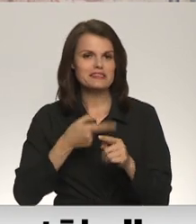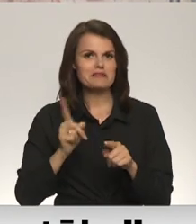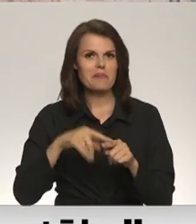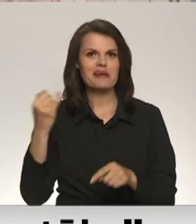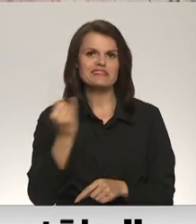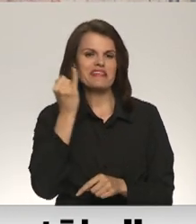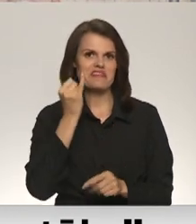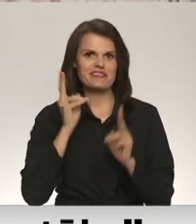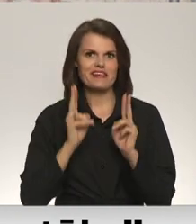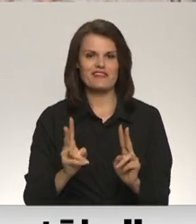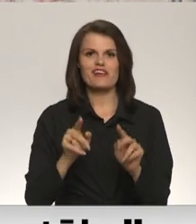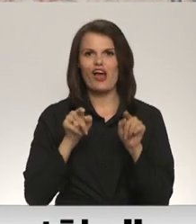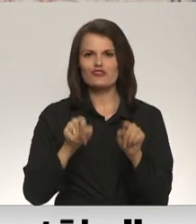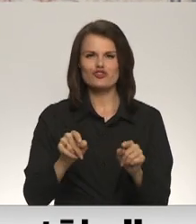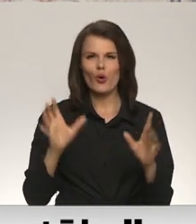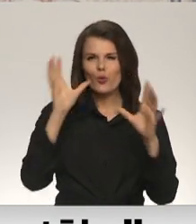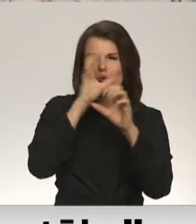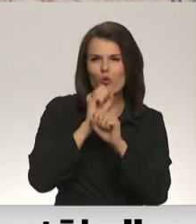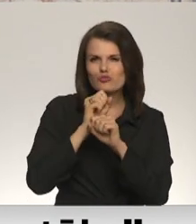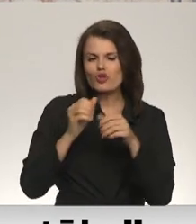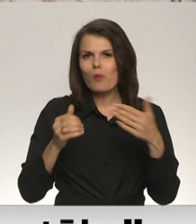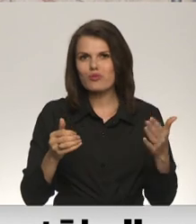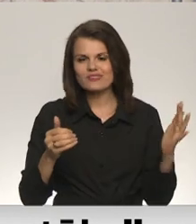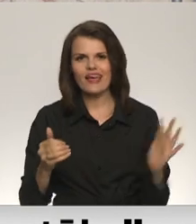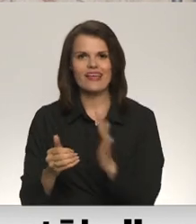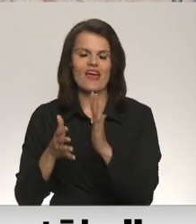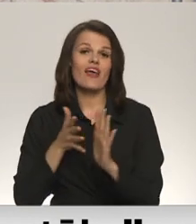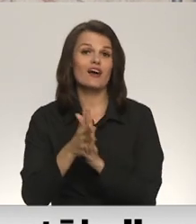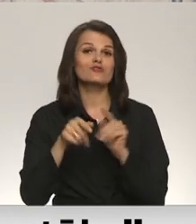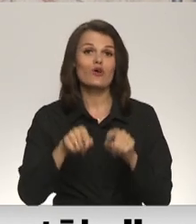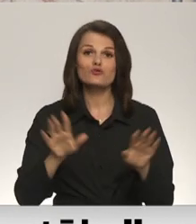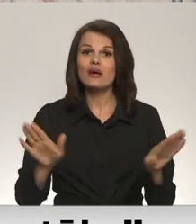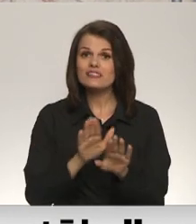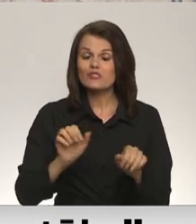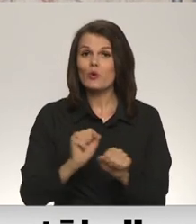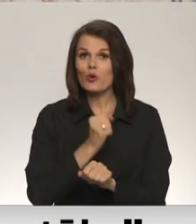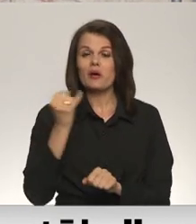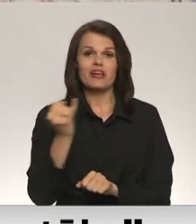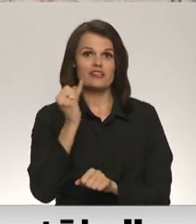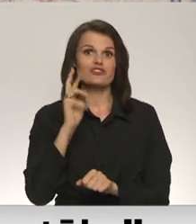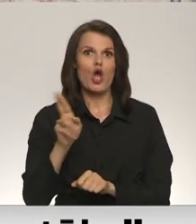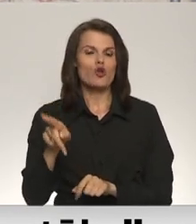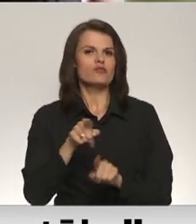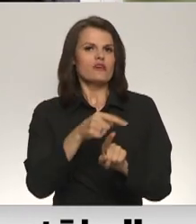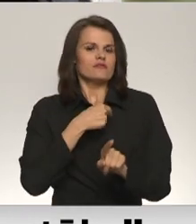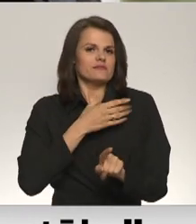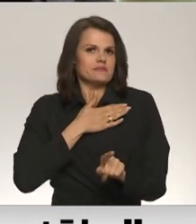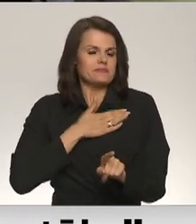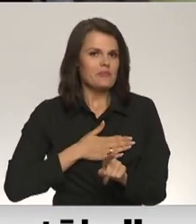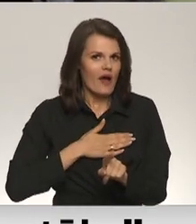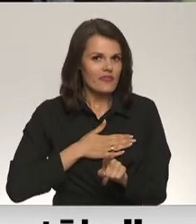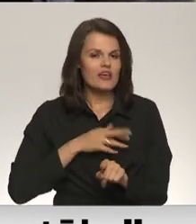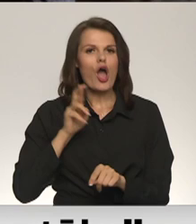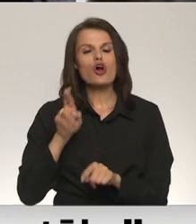interesanti, kā šī te tumšā puse ienāk caur šo dziesmu. Un tomēr interesanti, ka tā arī paši Rozentāli ir uzrunājusi. Ar